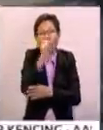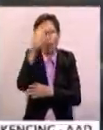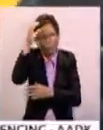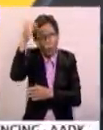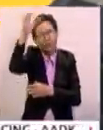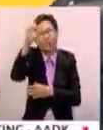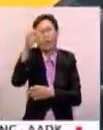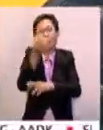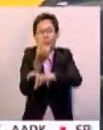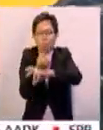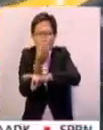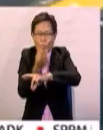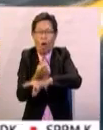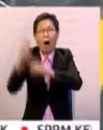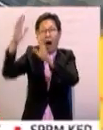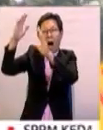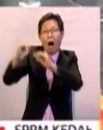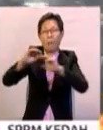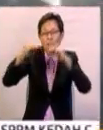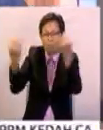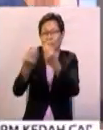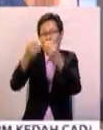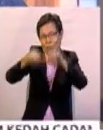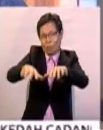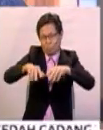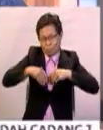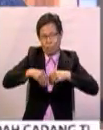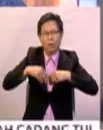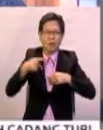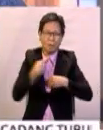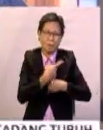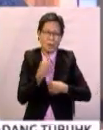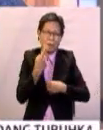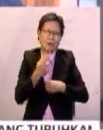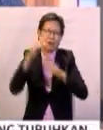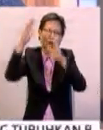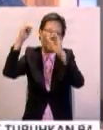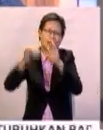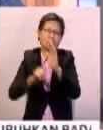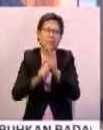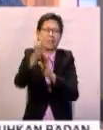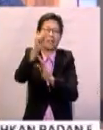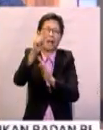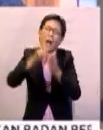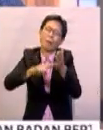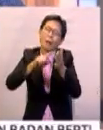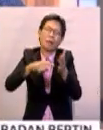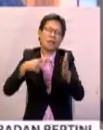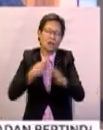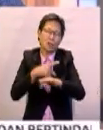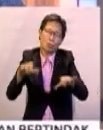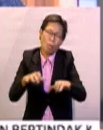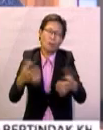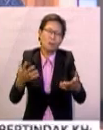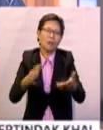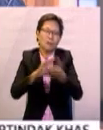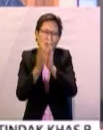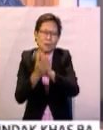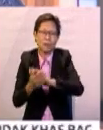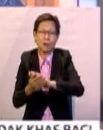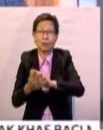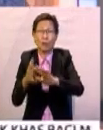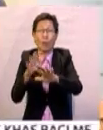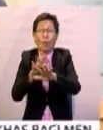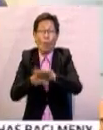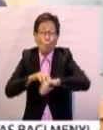rock dan berharap masyarakat boleh menerimanya. Pan kita sentiasa tinggilah. Apa yang kita buat, memang kita nakkan benda tu jadi meletup dan